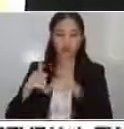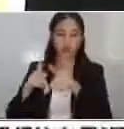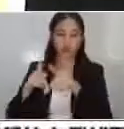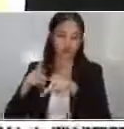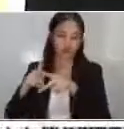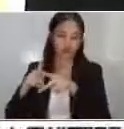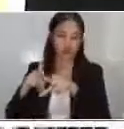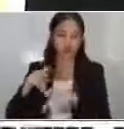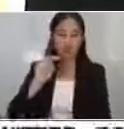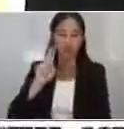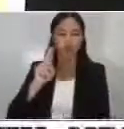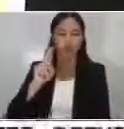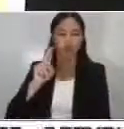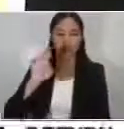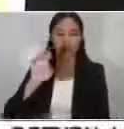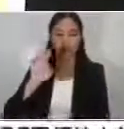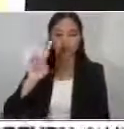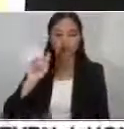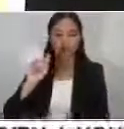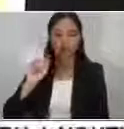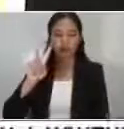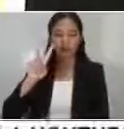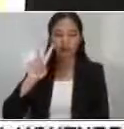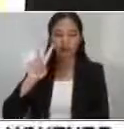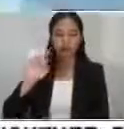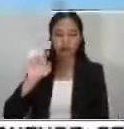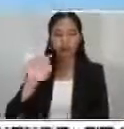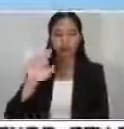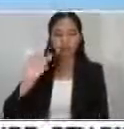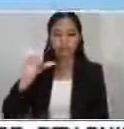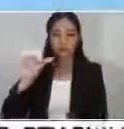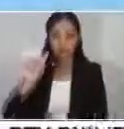kanyang pinasalamatan? Alamin natin yan sa TalkBiz.